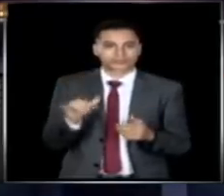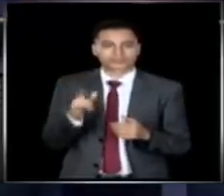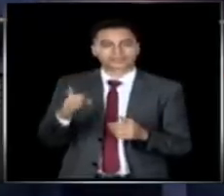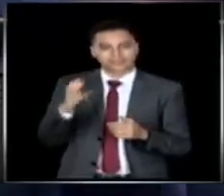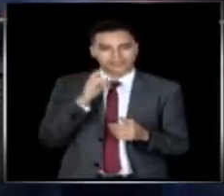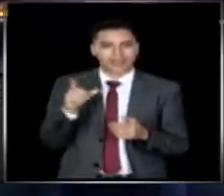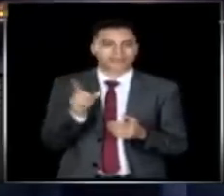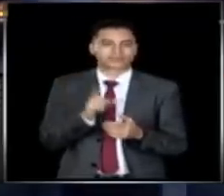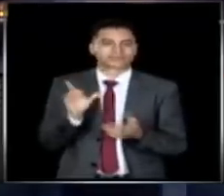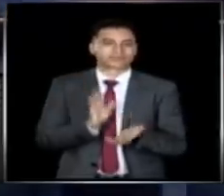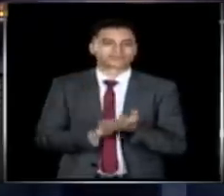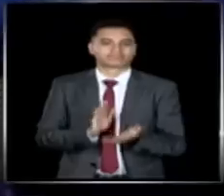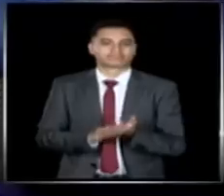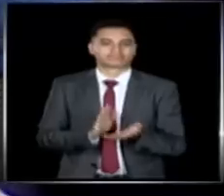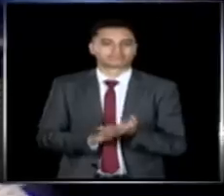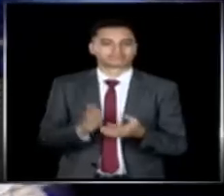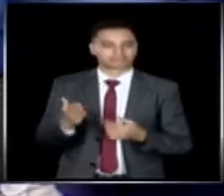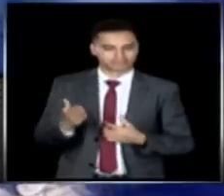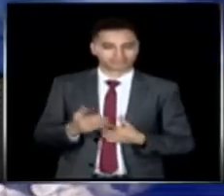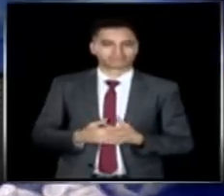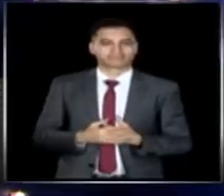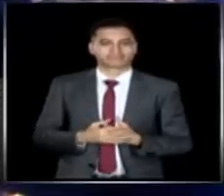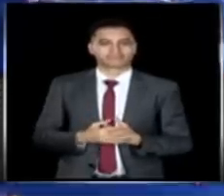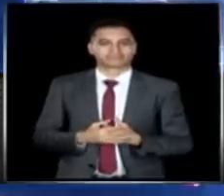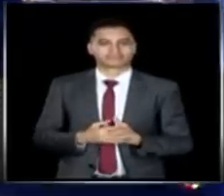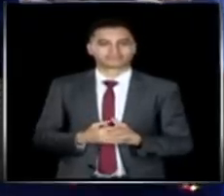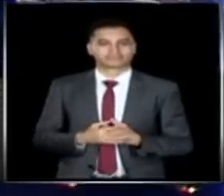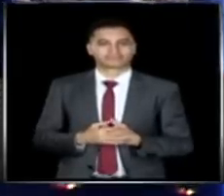صحيحة. برافو.